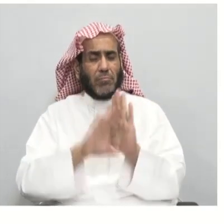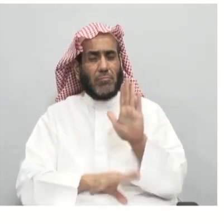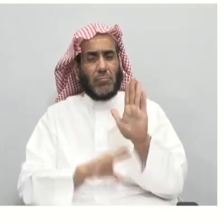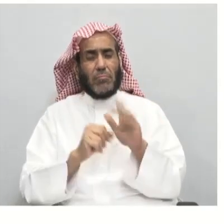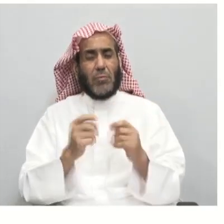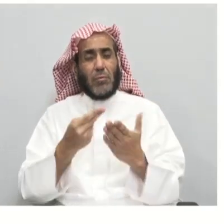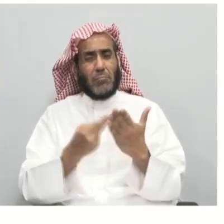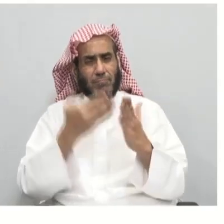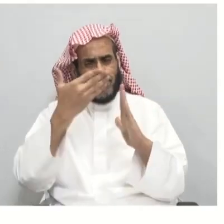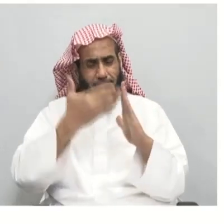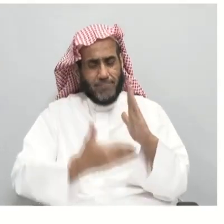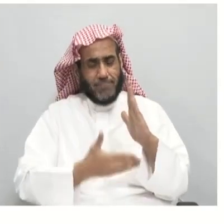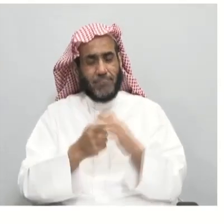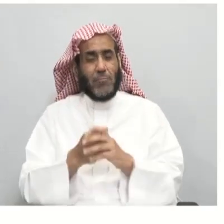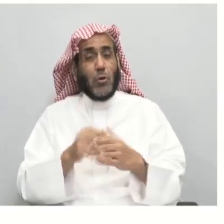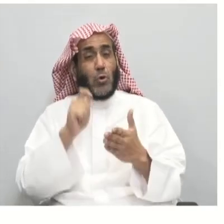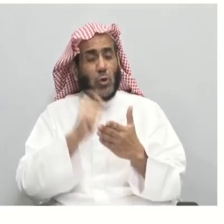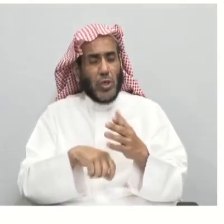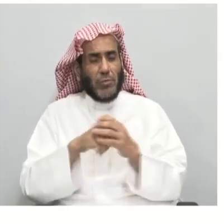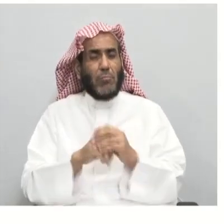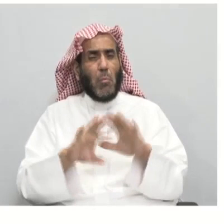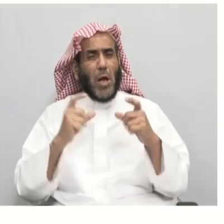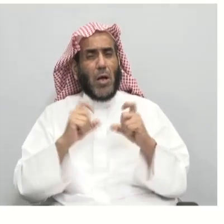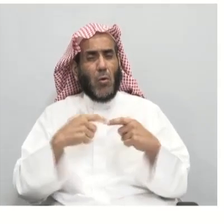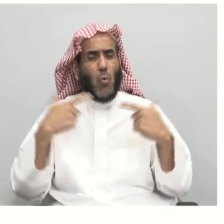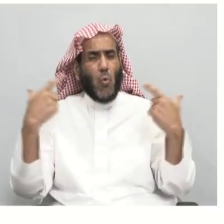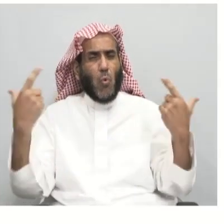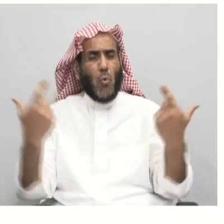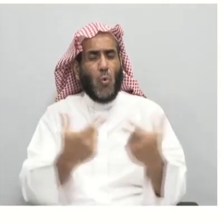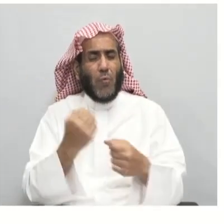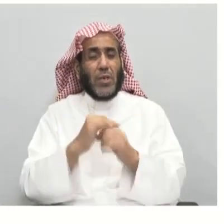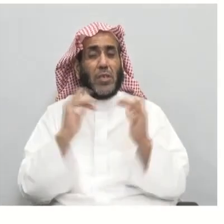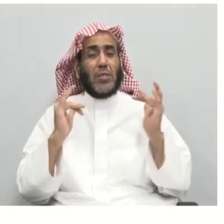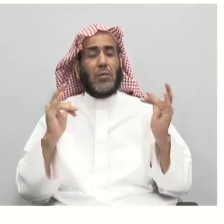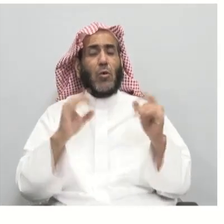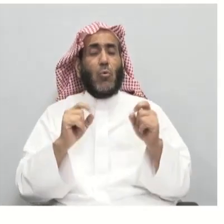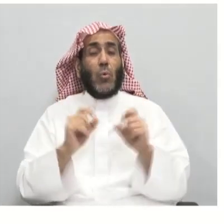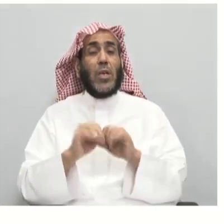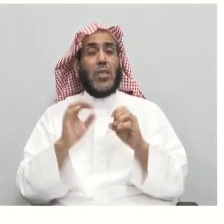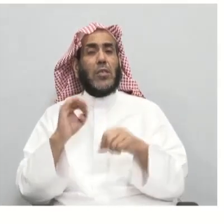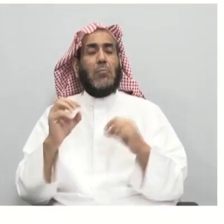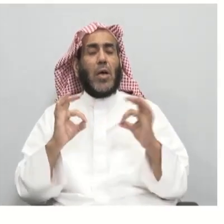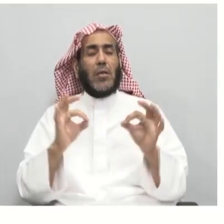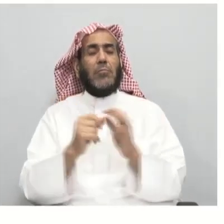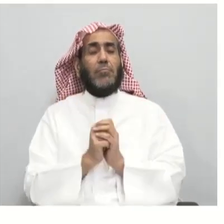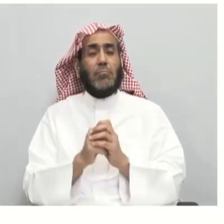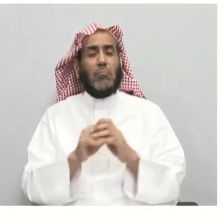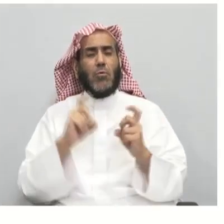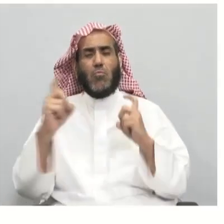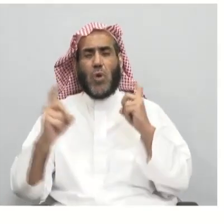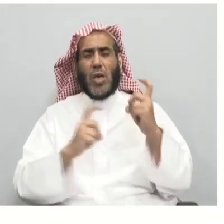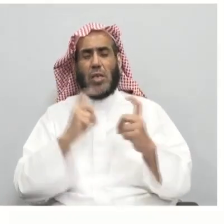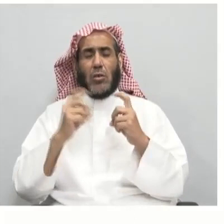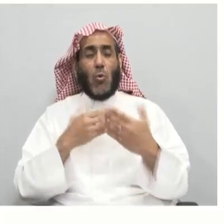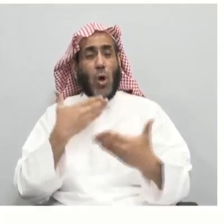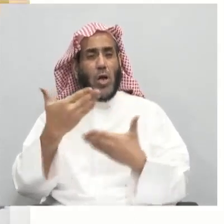يكون او يسجل ما يدور في الجلسات والاجتماعات من مناقشات